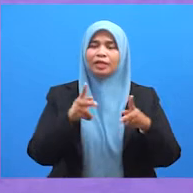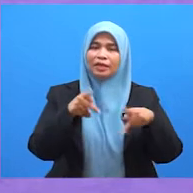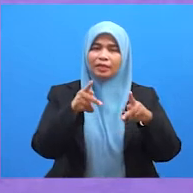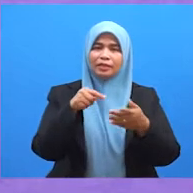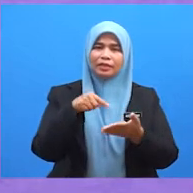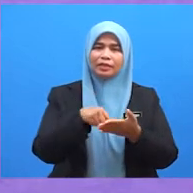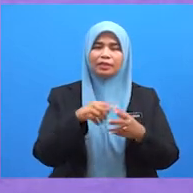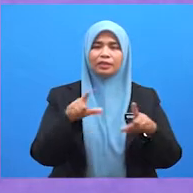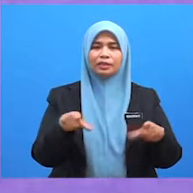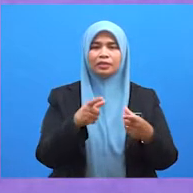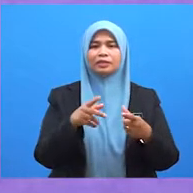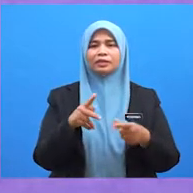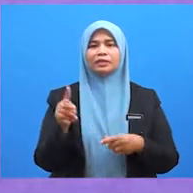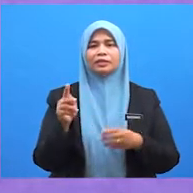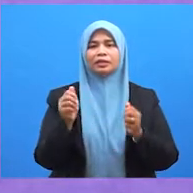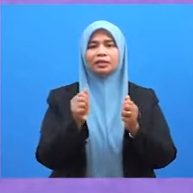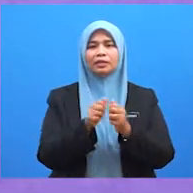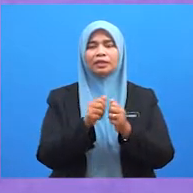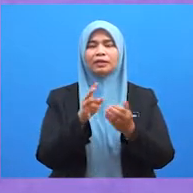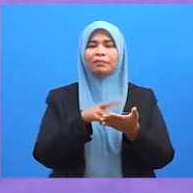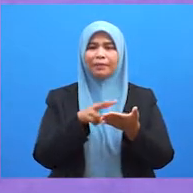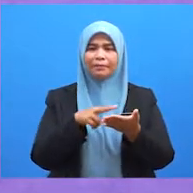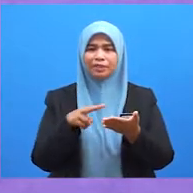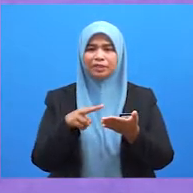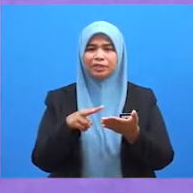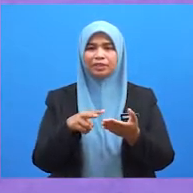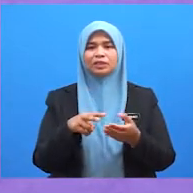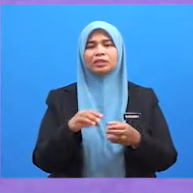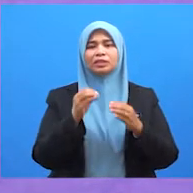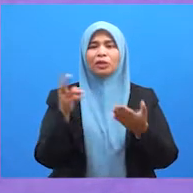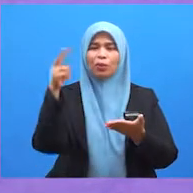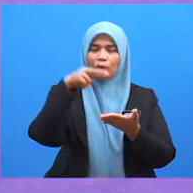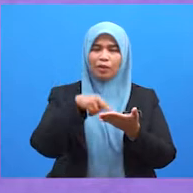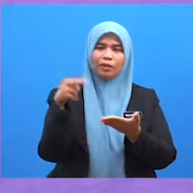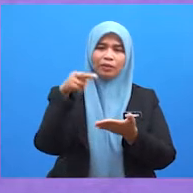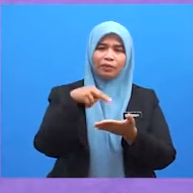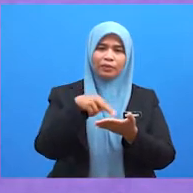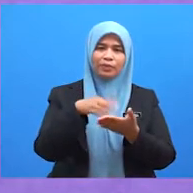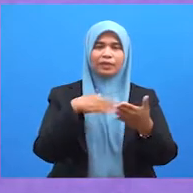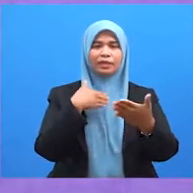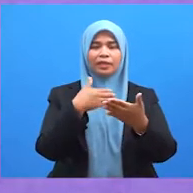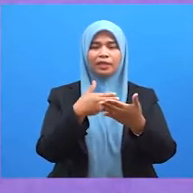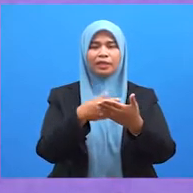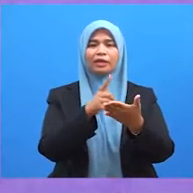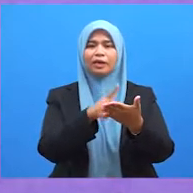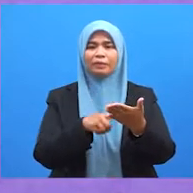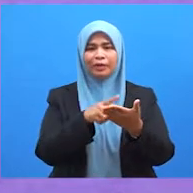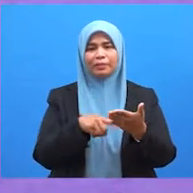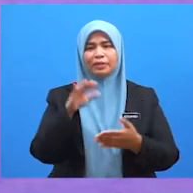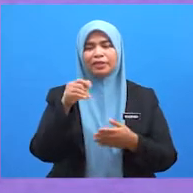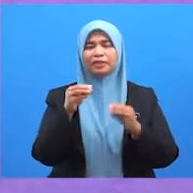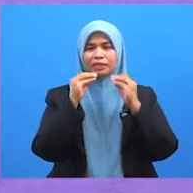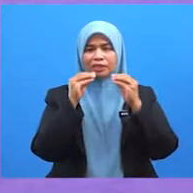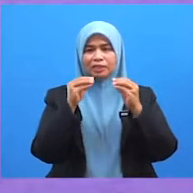Kaedah ini dilaksanakan dengan membaca secara berulang-ulang hingga apa-apa